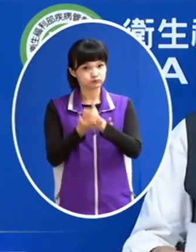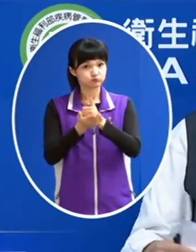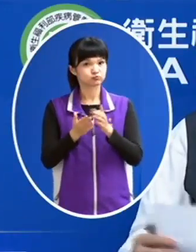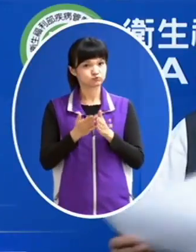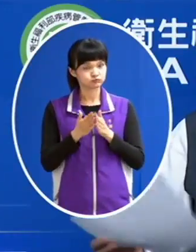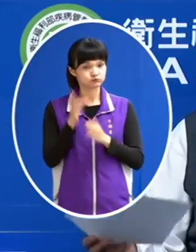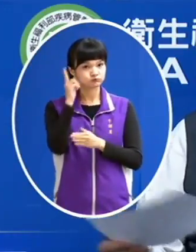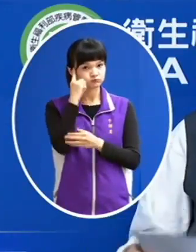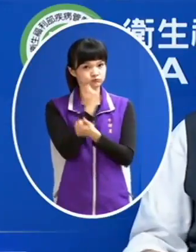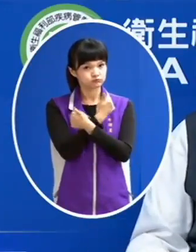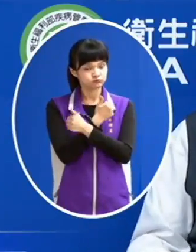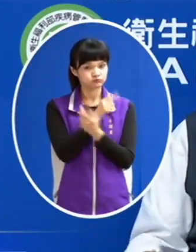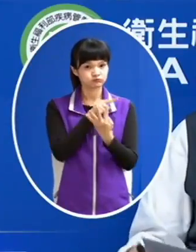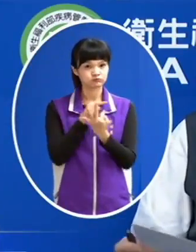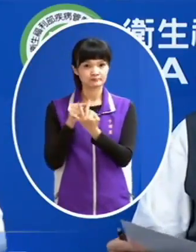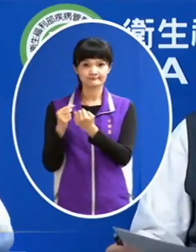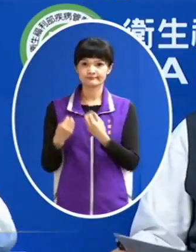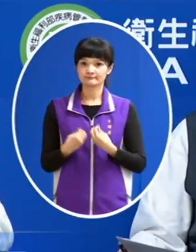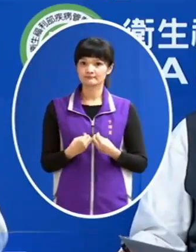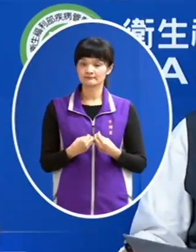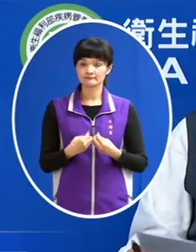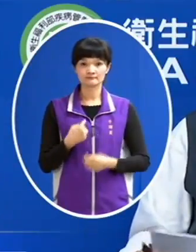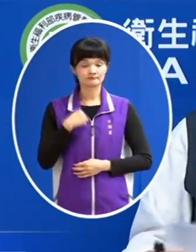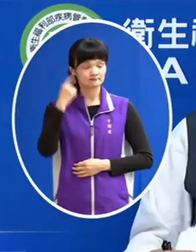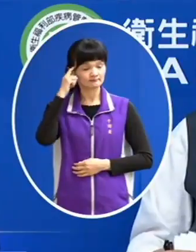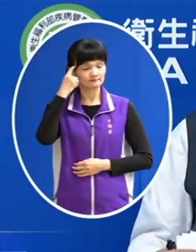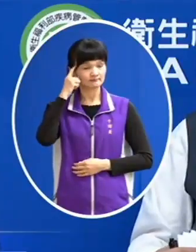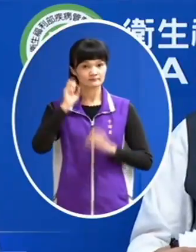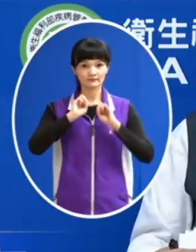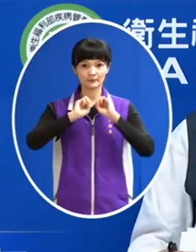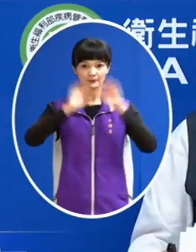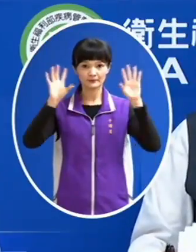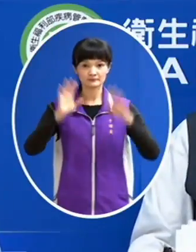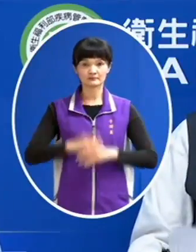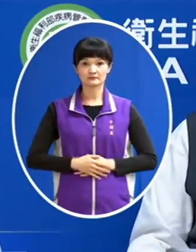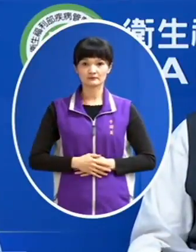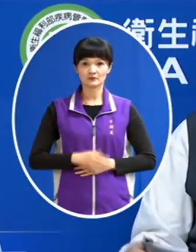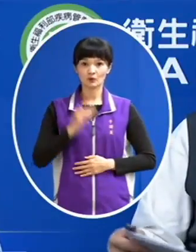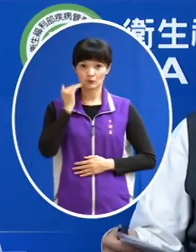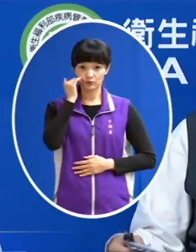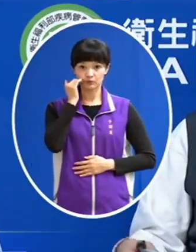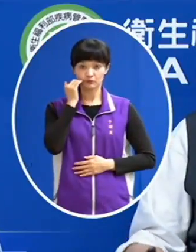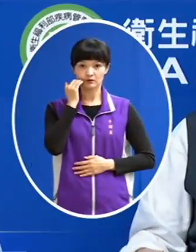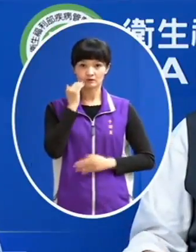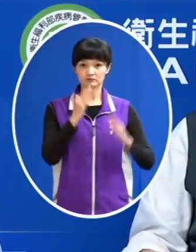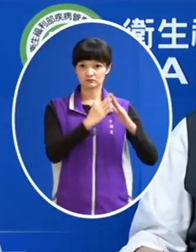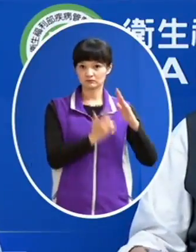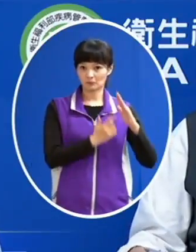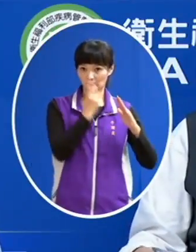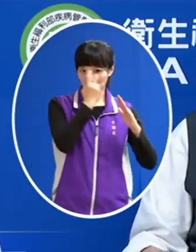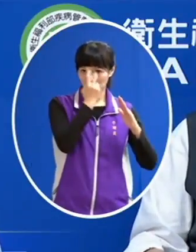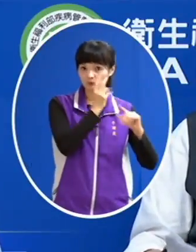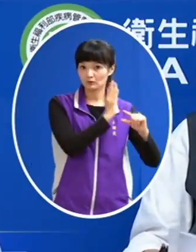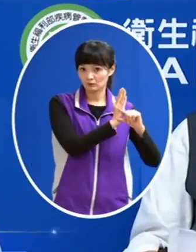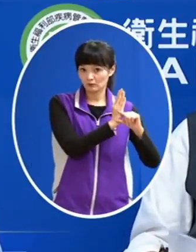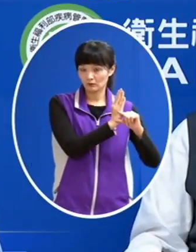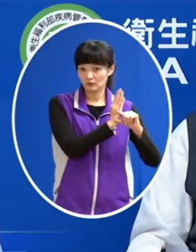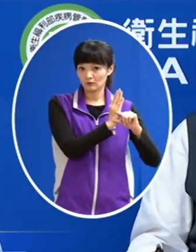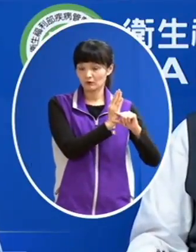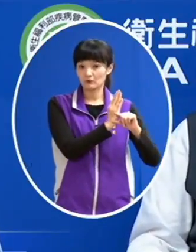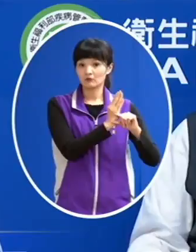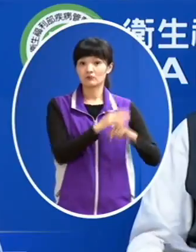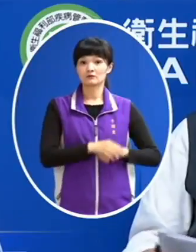疫者的情况的一个掌握，所以我们宣布说，会奔丧或者探视，探视当然指的是